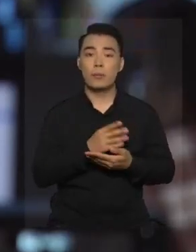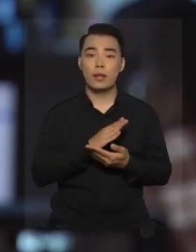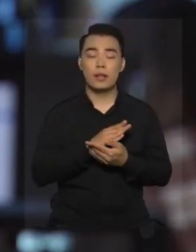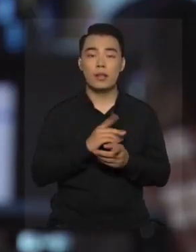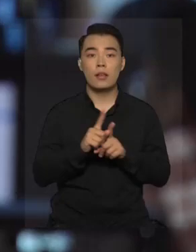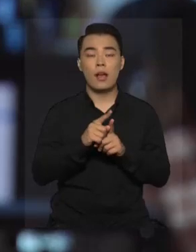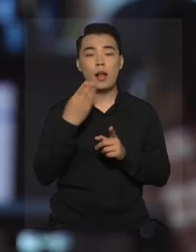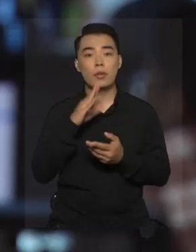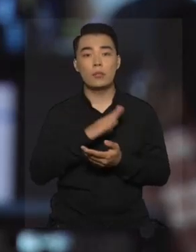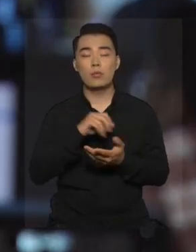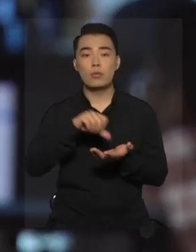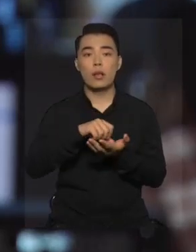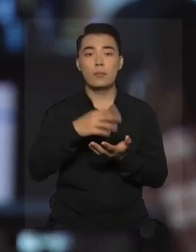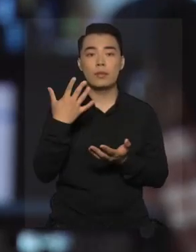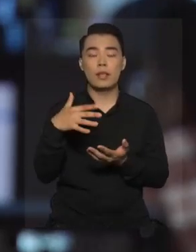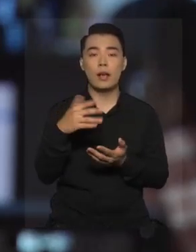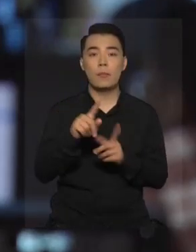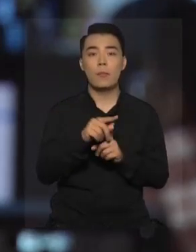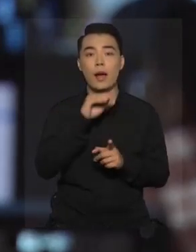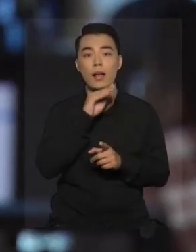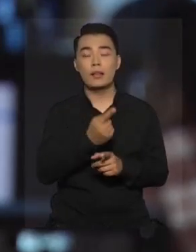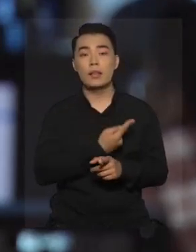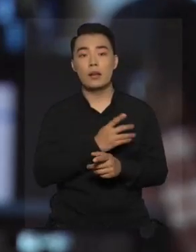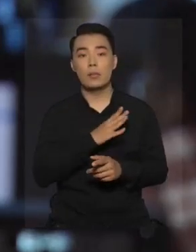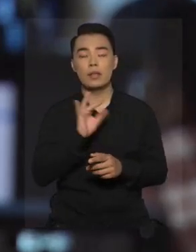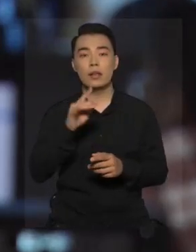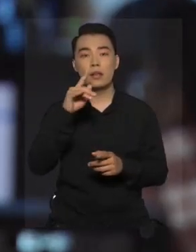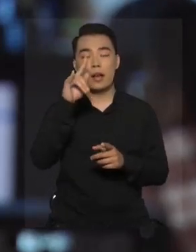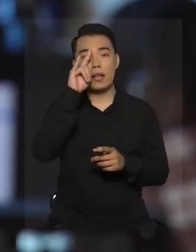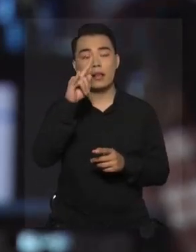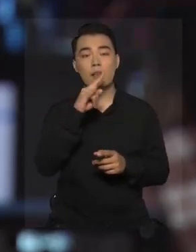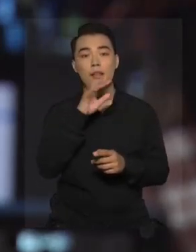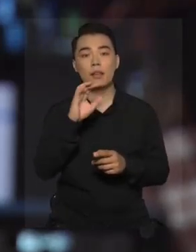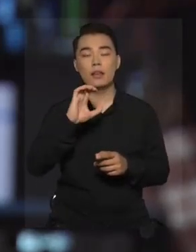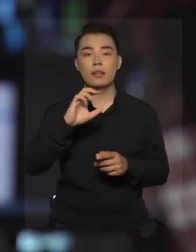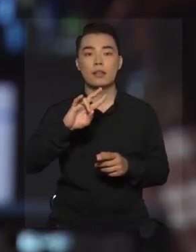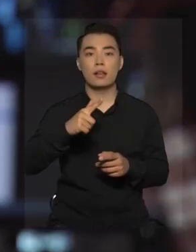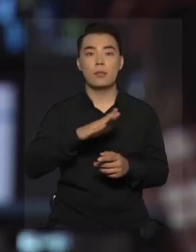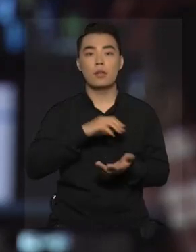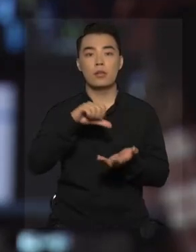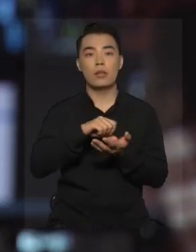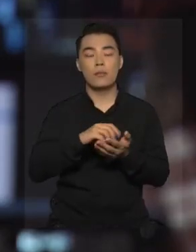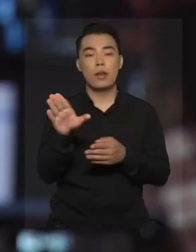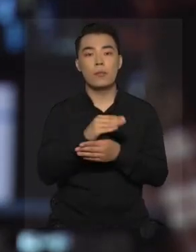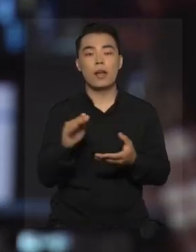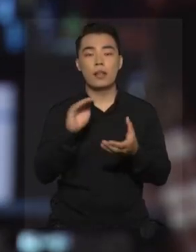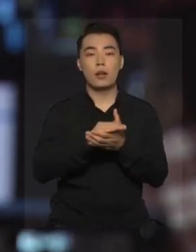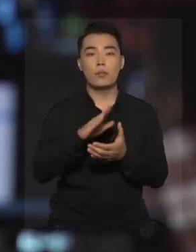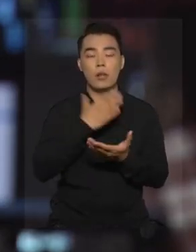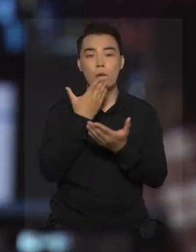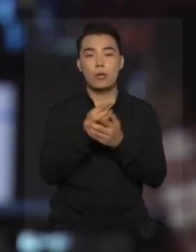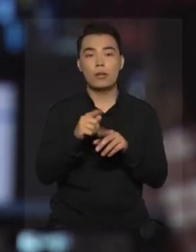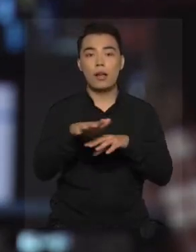более 50 мастеров из Казахстана и стран СНГ. Лучшие художники познакомили зрителей со своими коллекциями